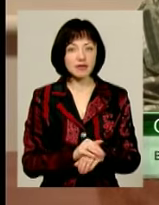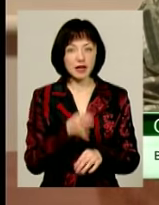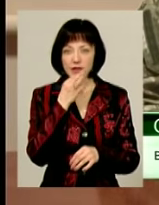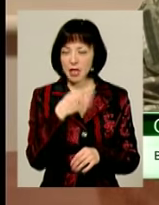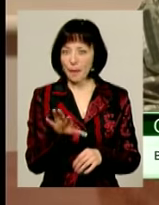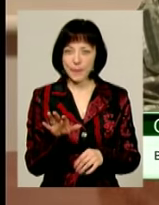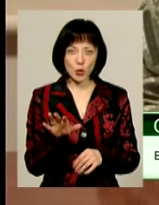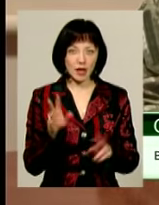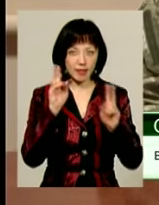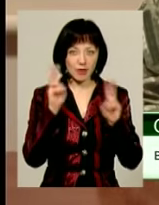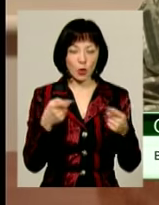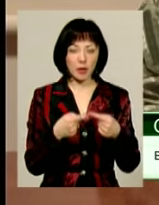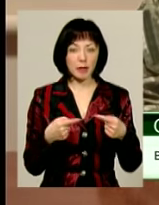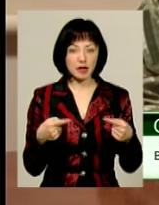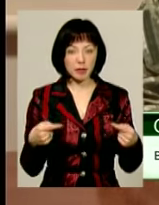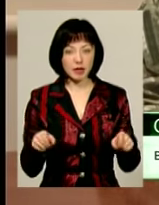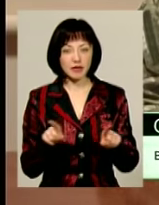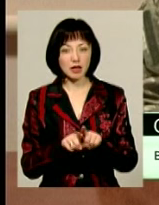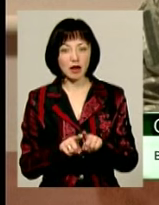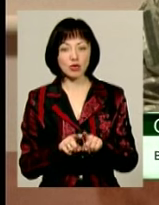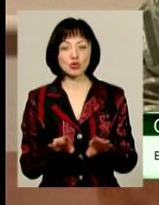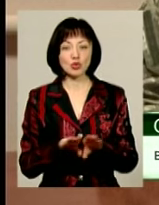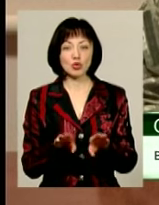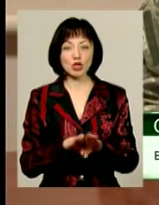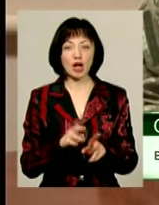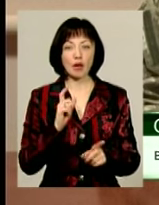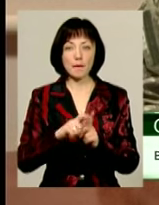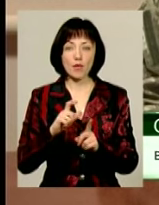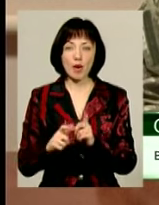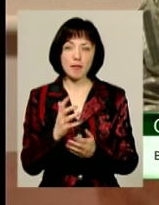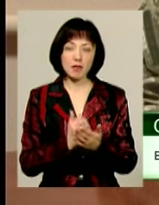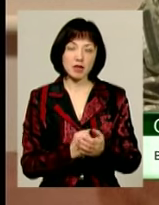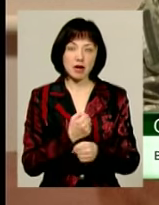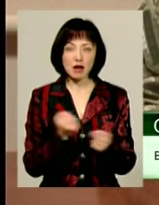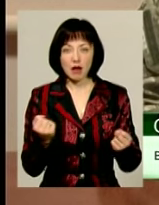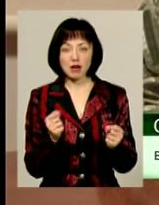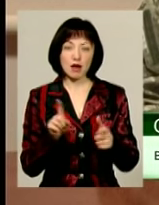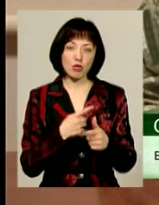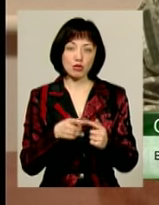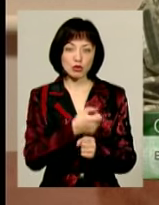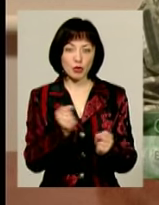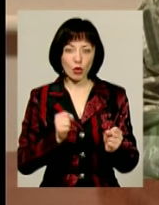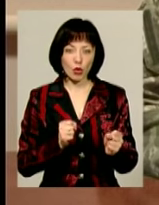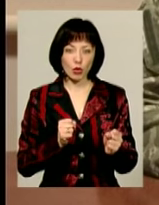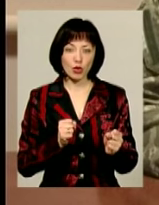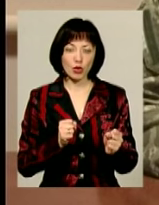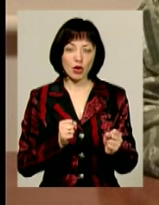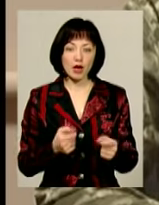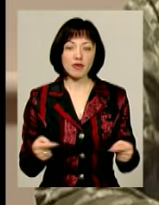будь-яких невідомих предметів, а також предметів, схожих на боєприпаси або гранати, або, можливо, зброю,